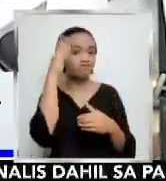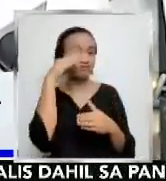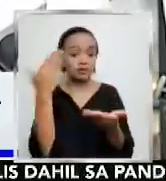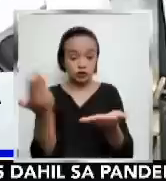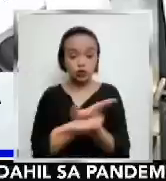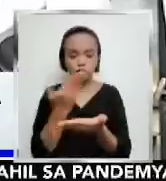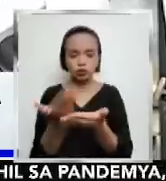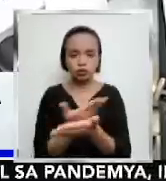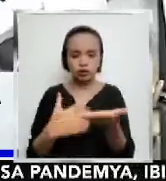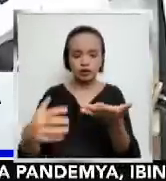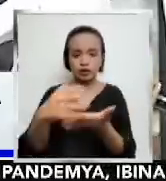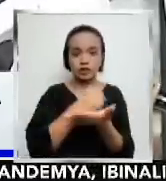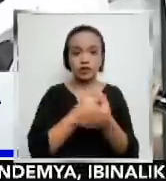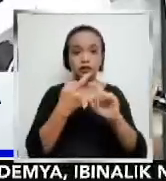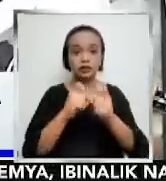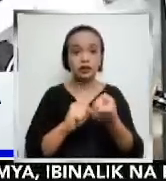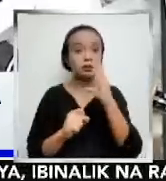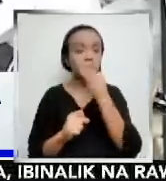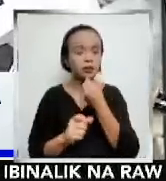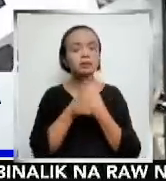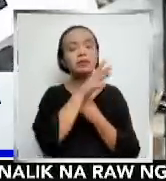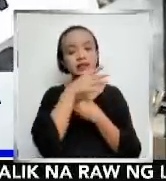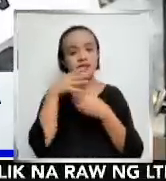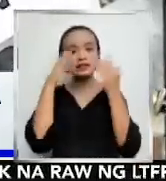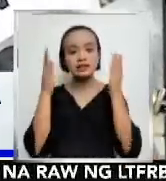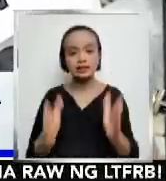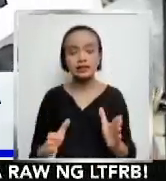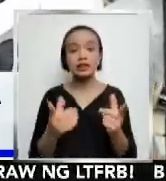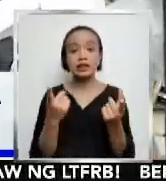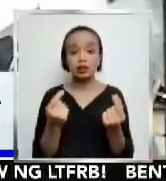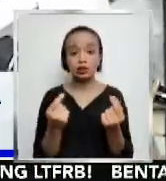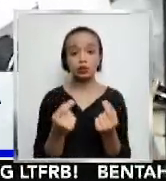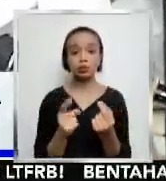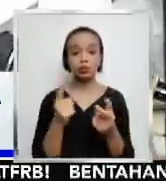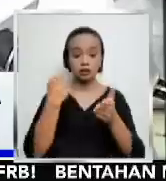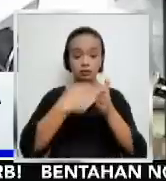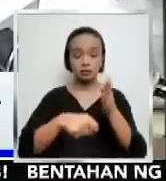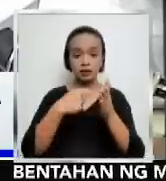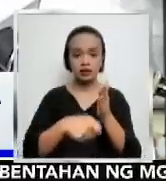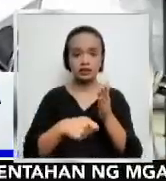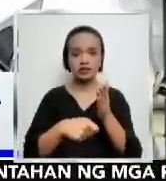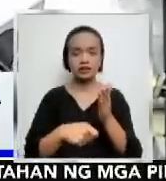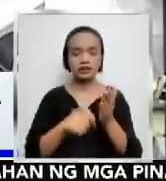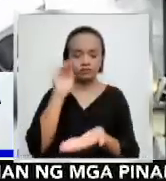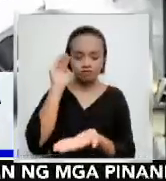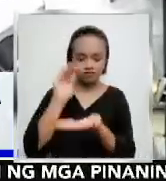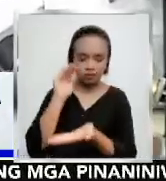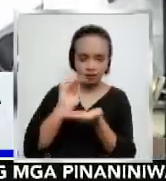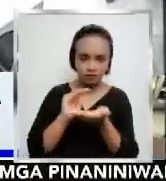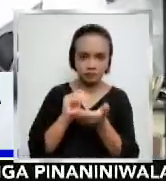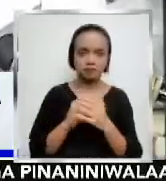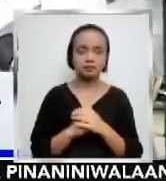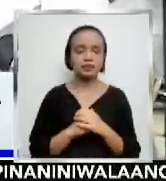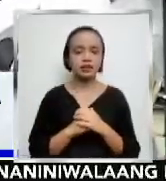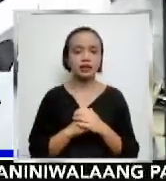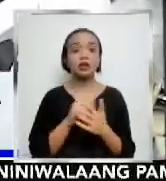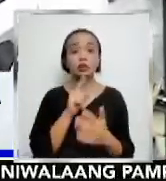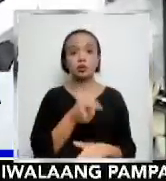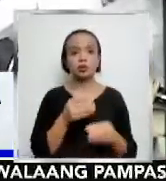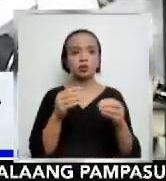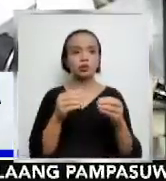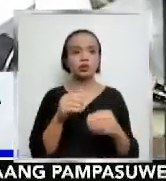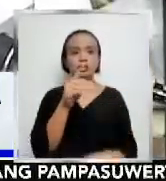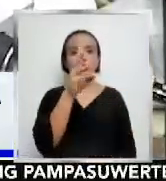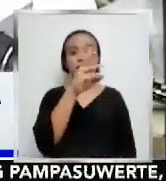mula sa ating mga magsasaka at ipepeg po natin ang presyo na mababa. Definitely, it will be lower than